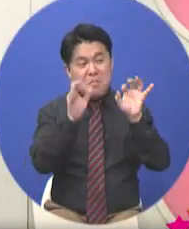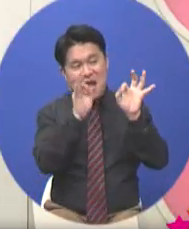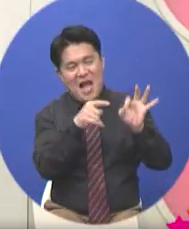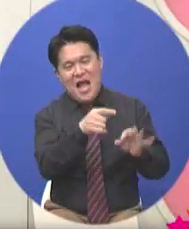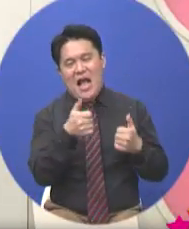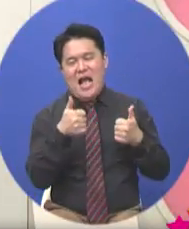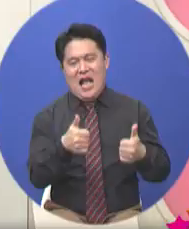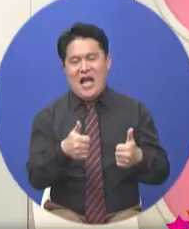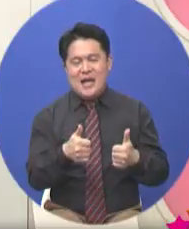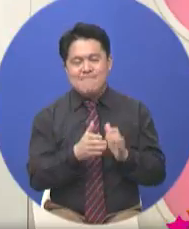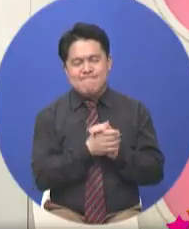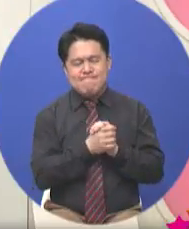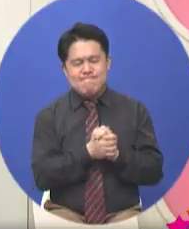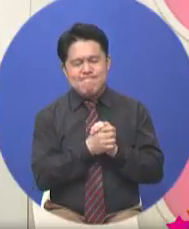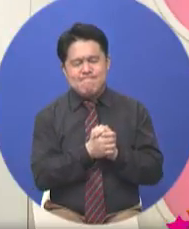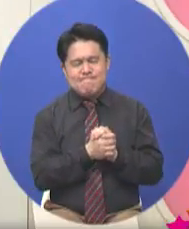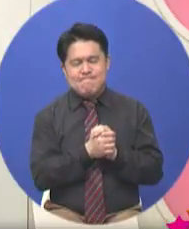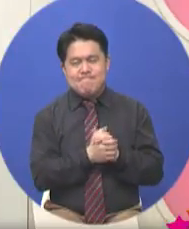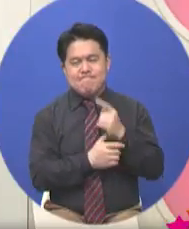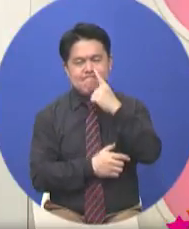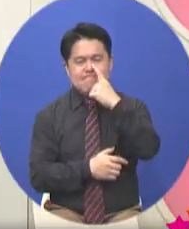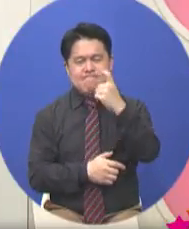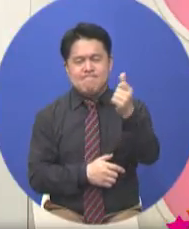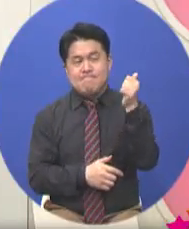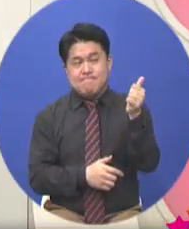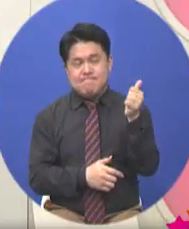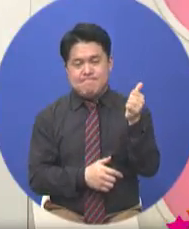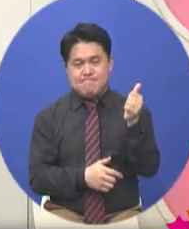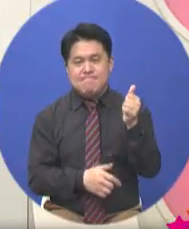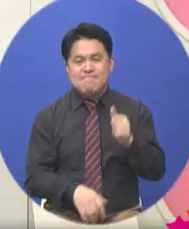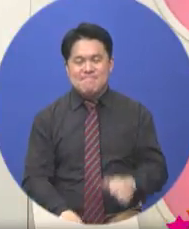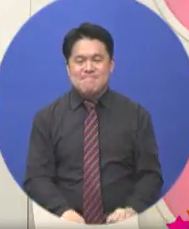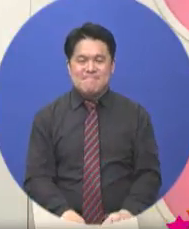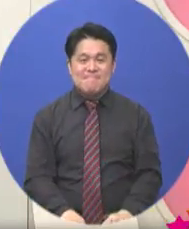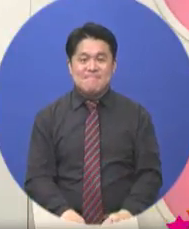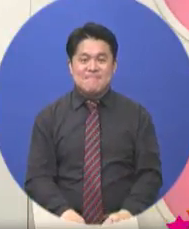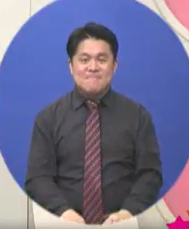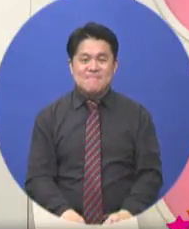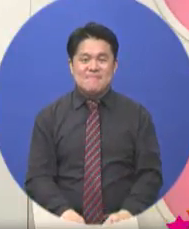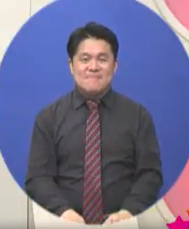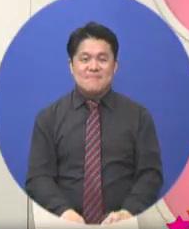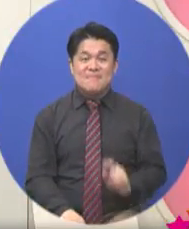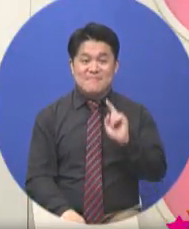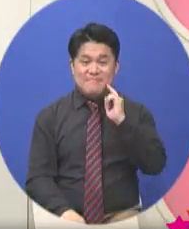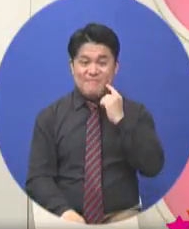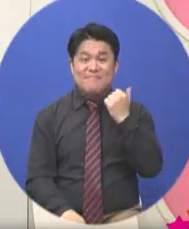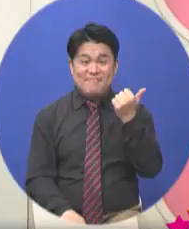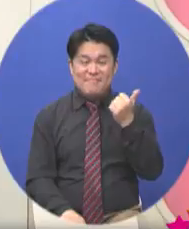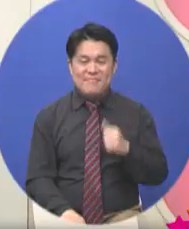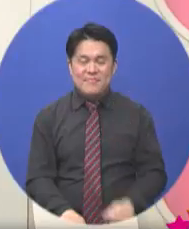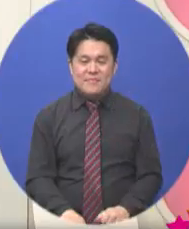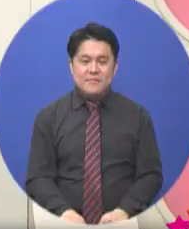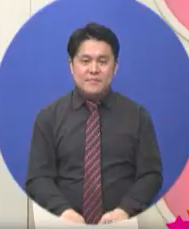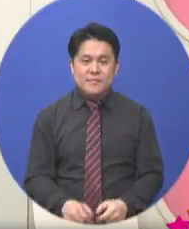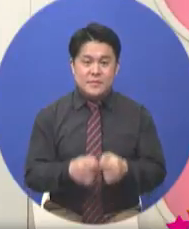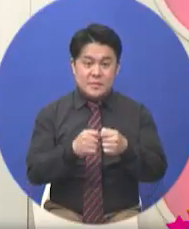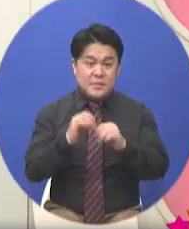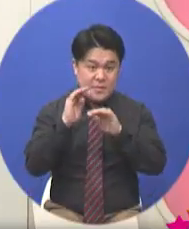노력이 정말 멋지다고 생각이 듭니다. 네, 아름답습니다. 더